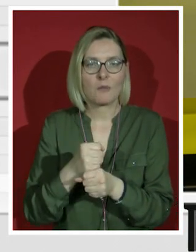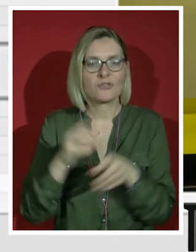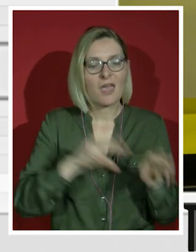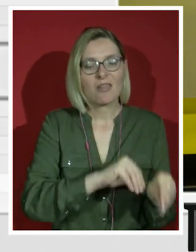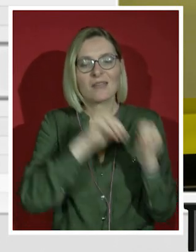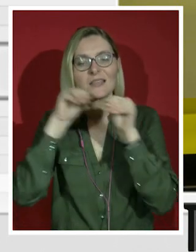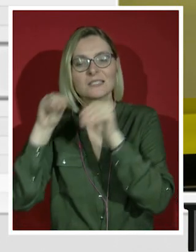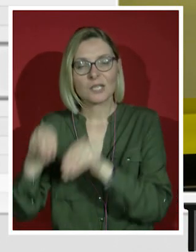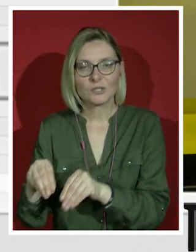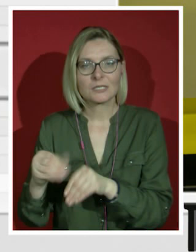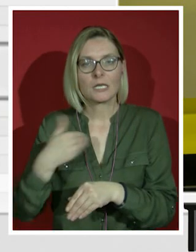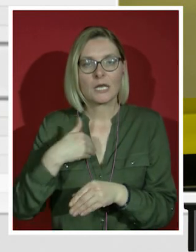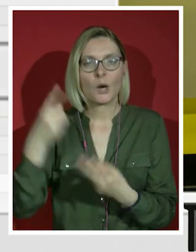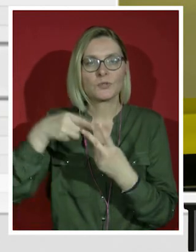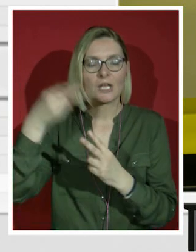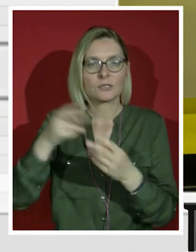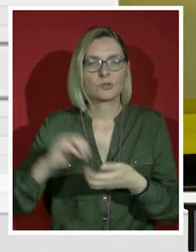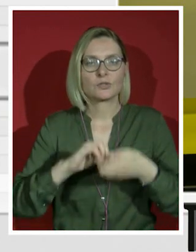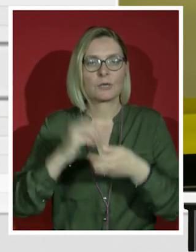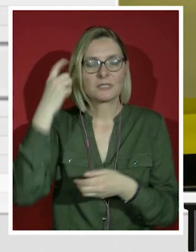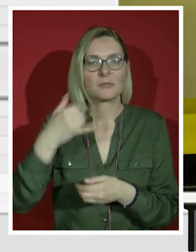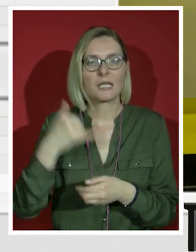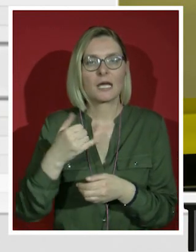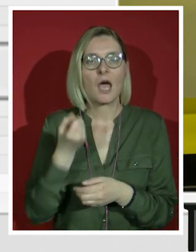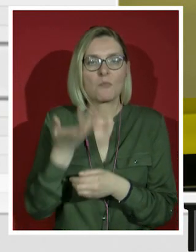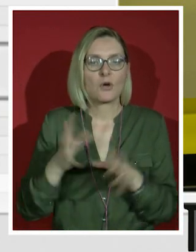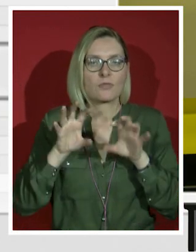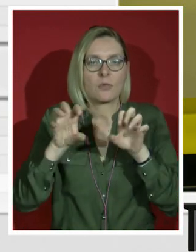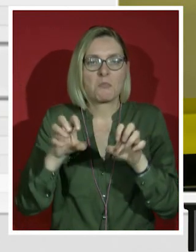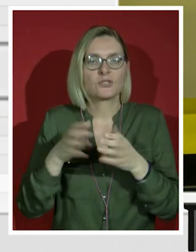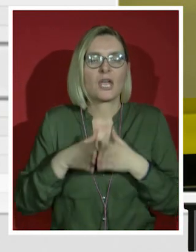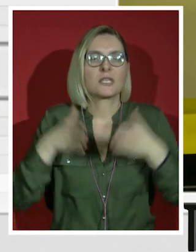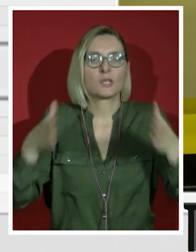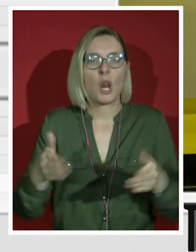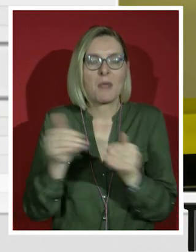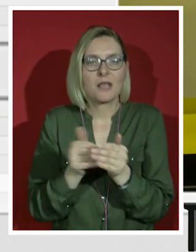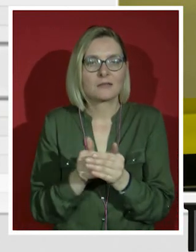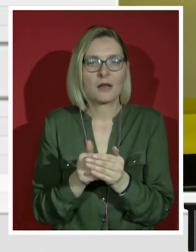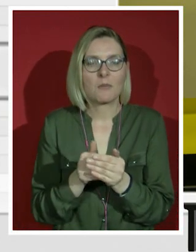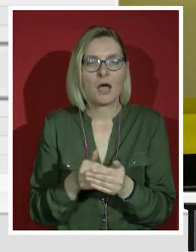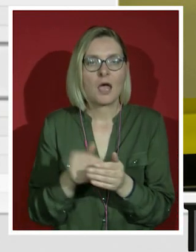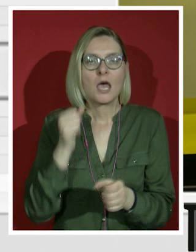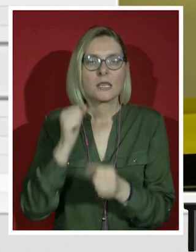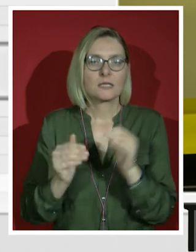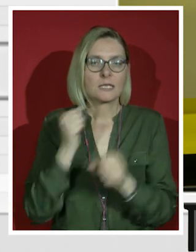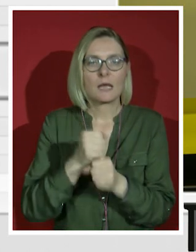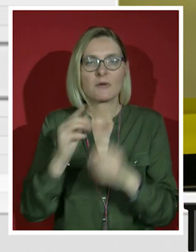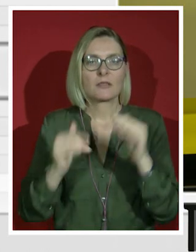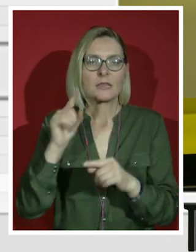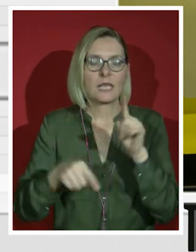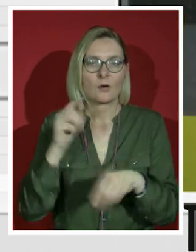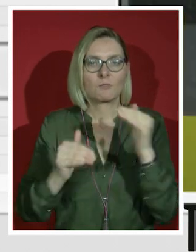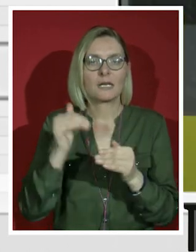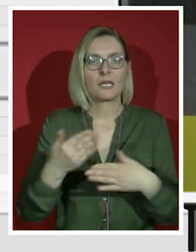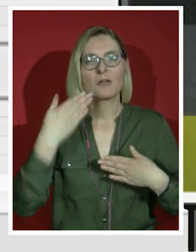дислоцирање и мислим, ние како пчеларско сдружение сметаме дека бројот на мечки е енормно зголеми и дека треба да се преземат одредени мерки. Така.